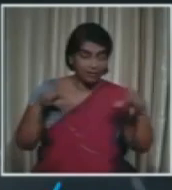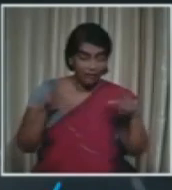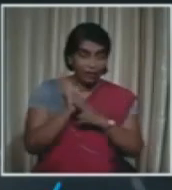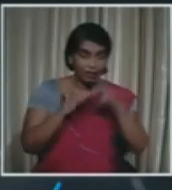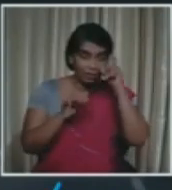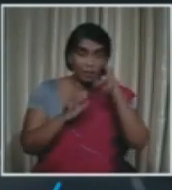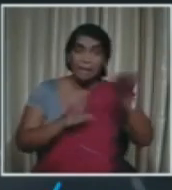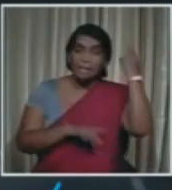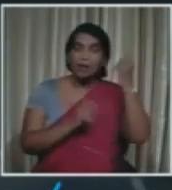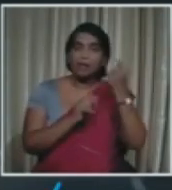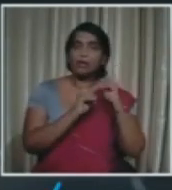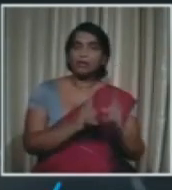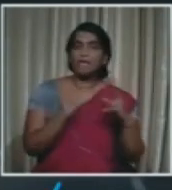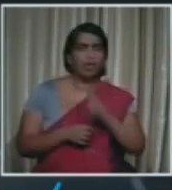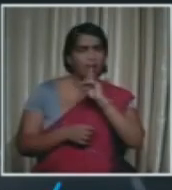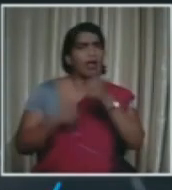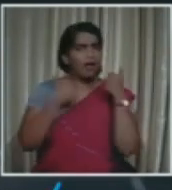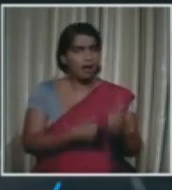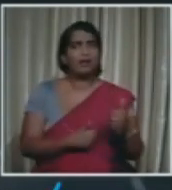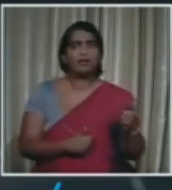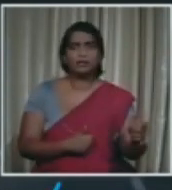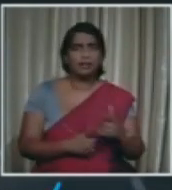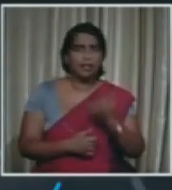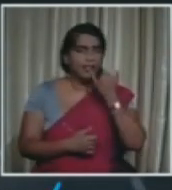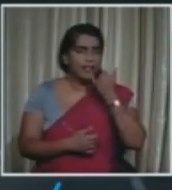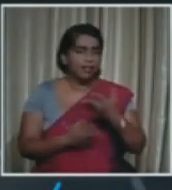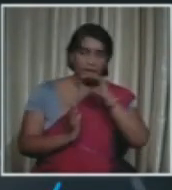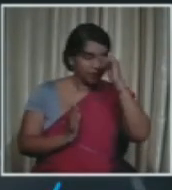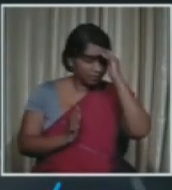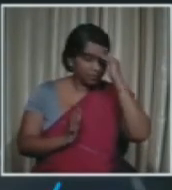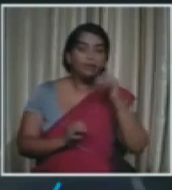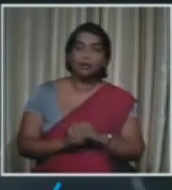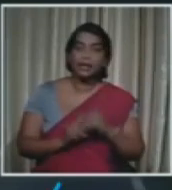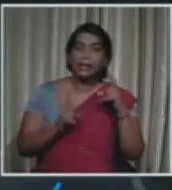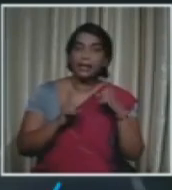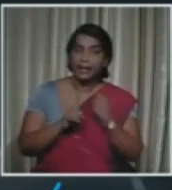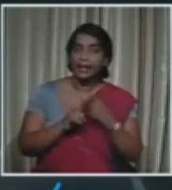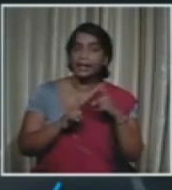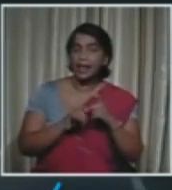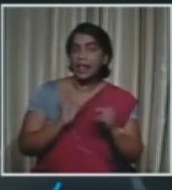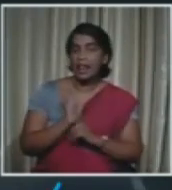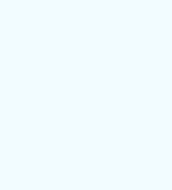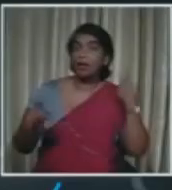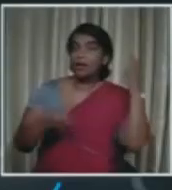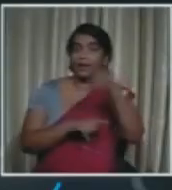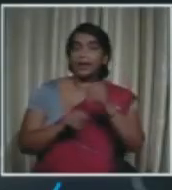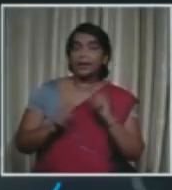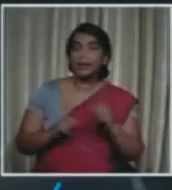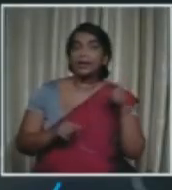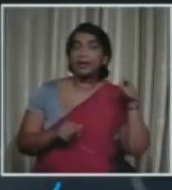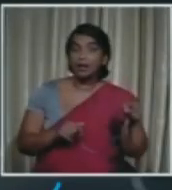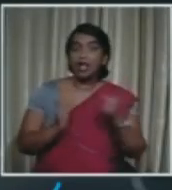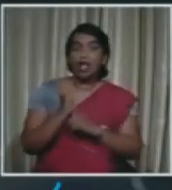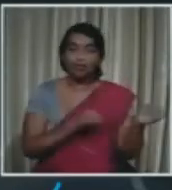ලේකම්වරයෙක් පරණ බිලට තමයි ඉන්වොයිස් එක ගහලා තියෙන්නේ. ඒක ලේසියෙන් ගොඩින් බේර ගන්න තිබුණා. කේඩී ලක්ෂාන් කියන ඒ මහතා ඒ මිනිස්සයාට